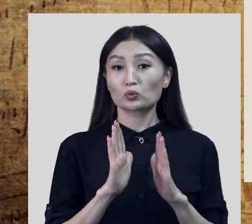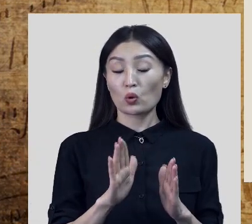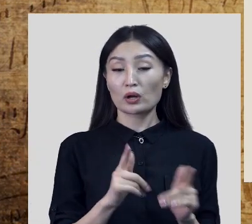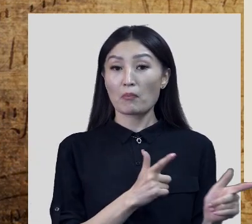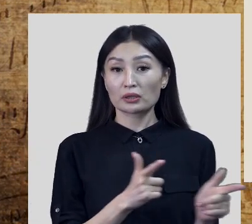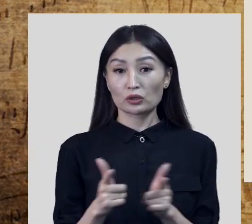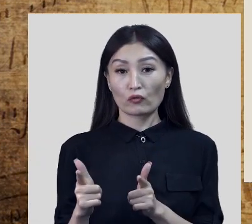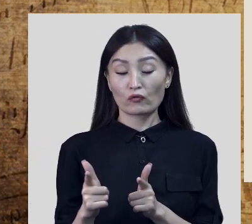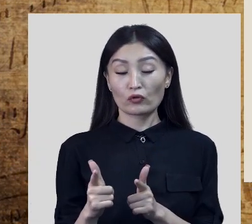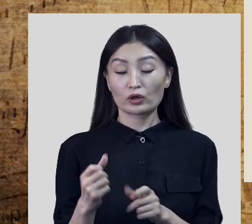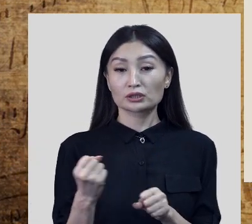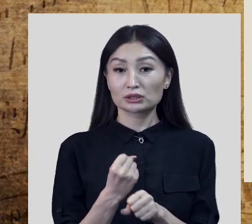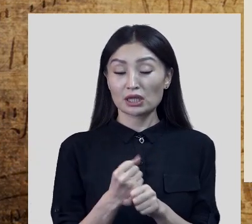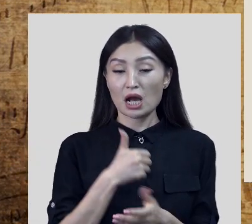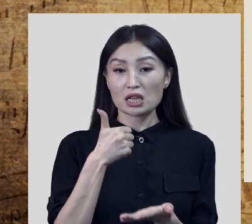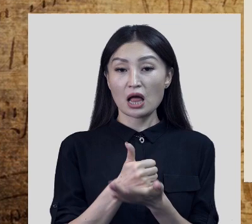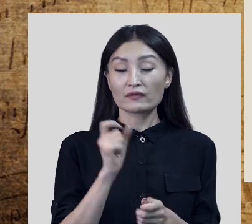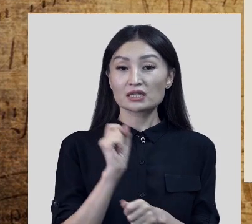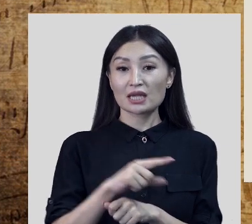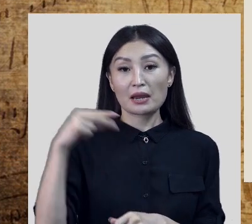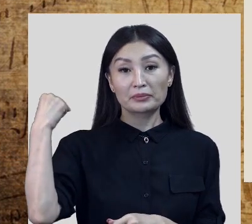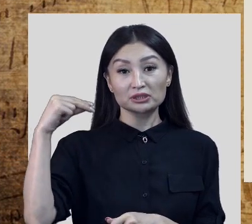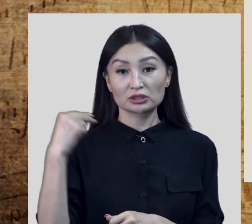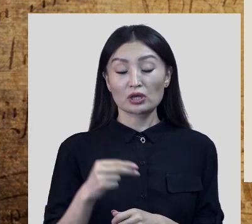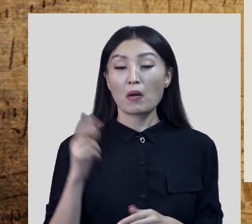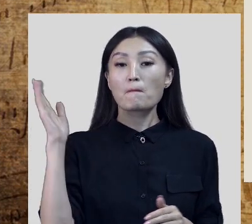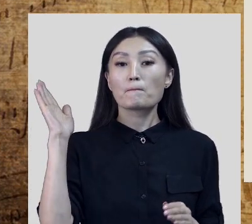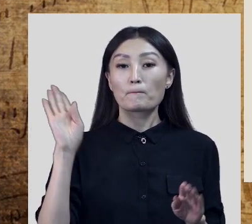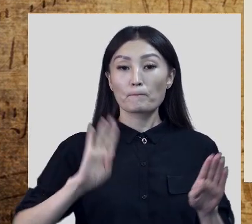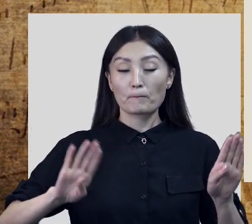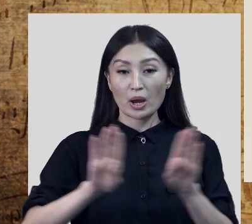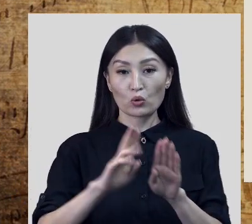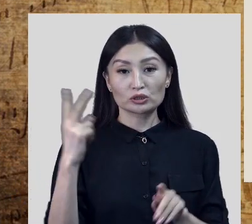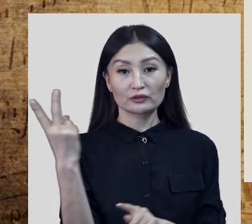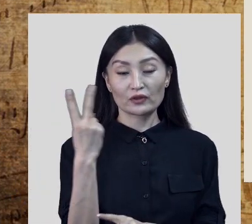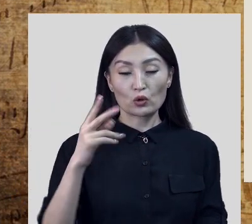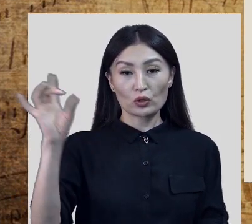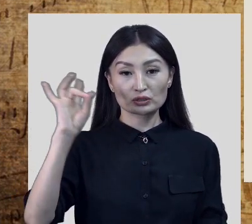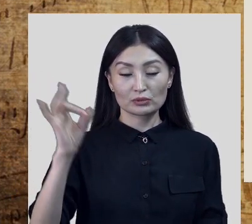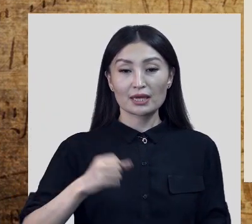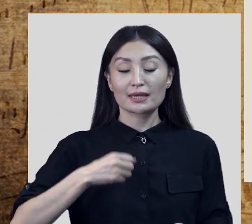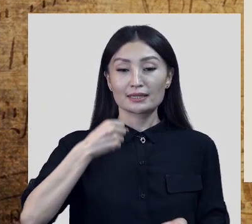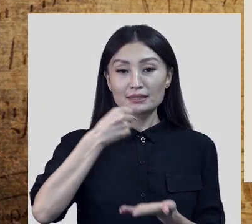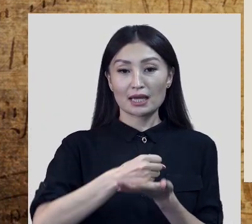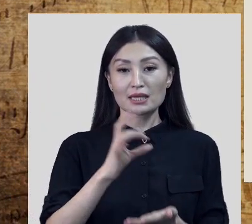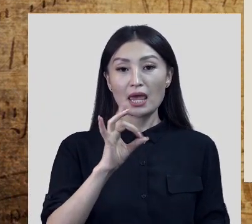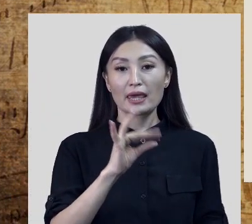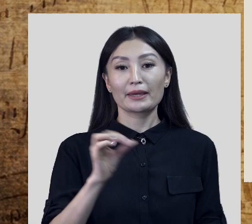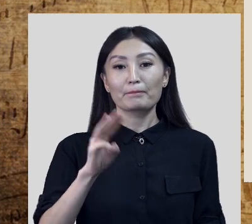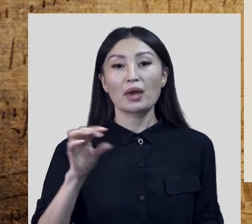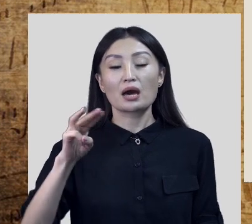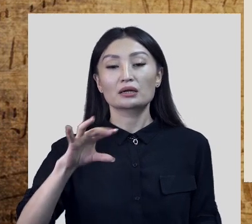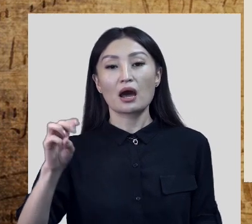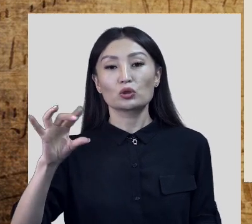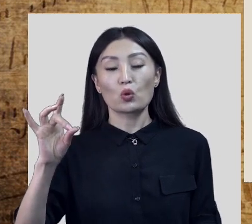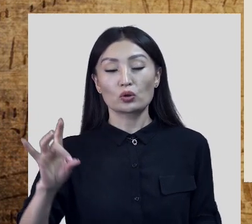подготовка к осуществлению главной цели президента покончить со второй республикой и стать императором ровно через